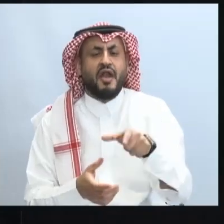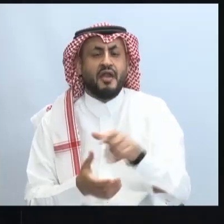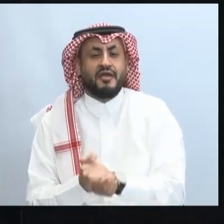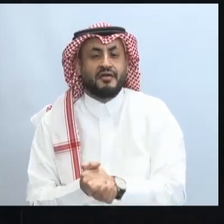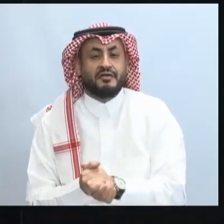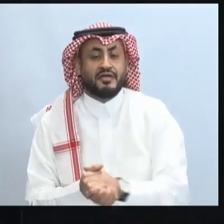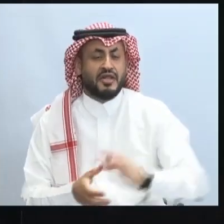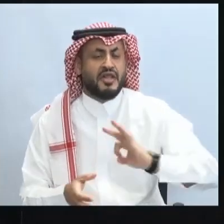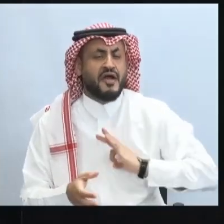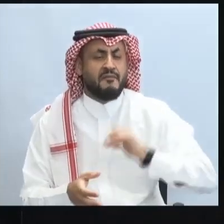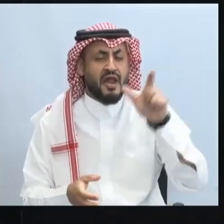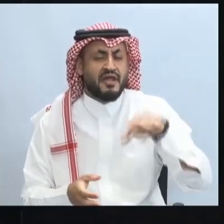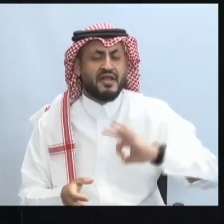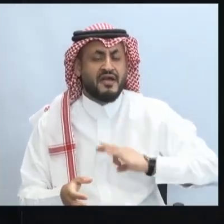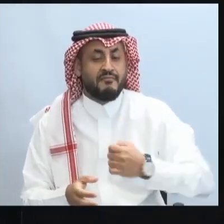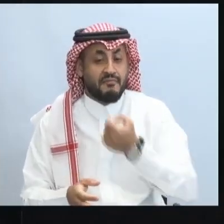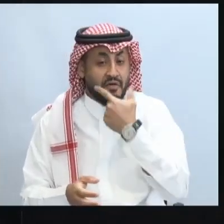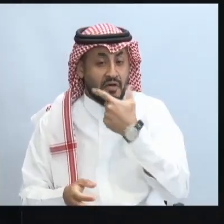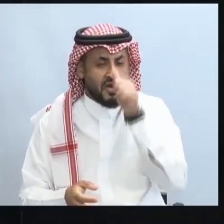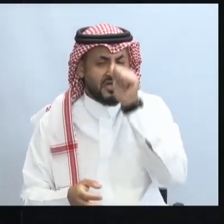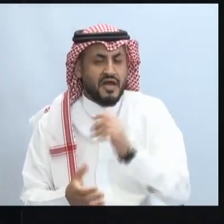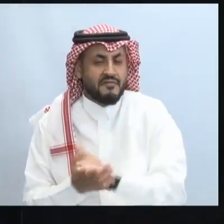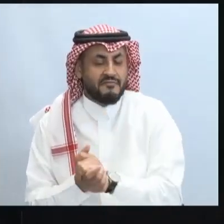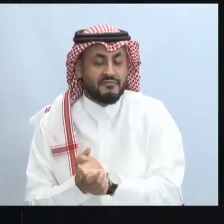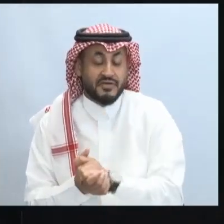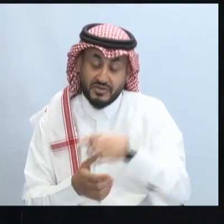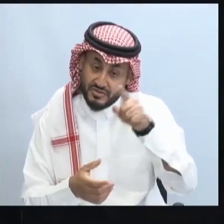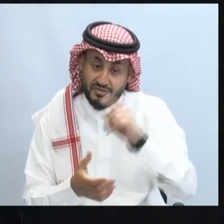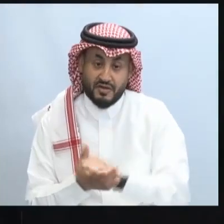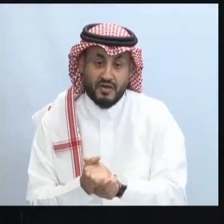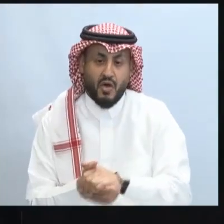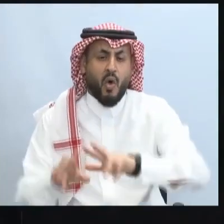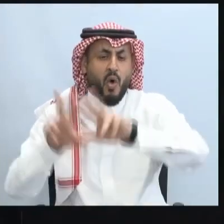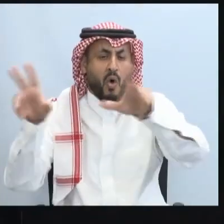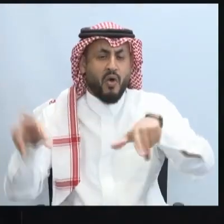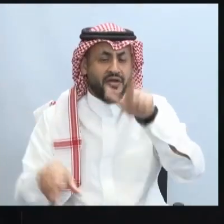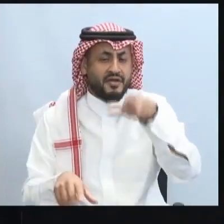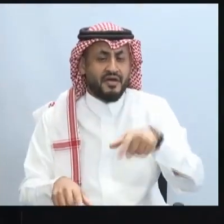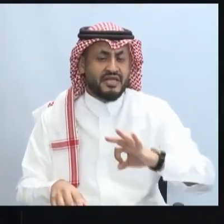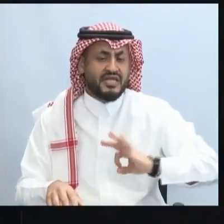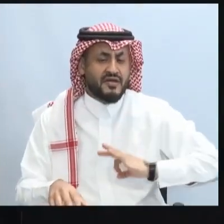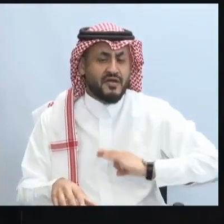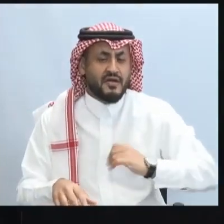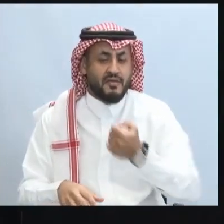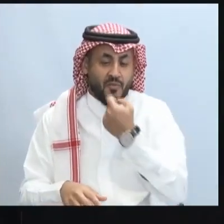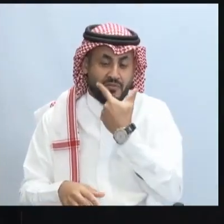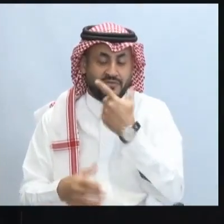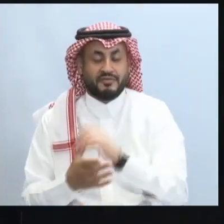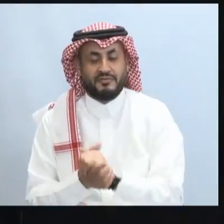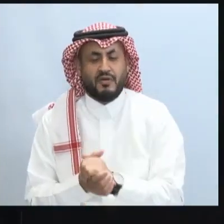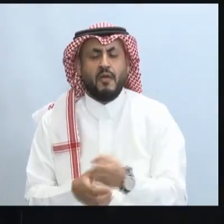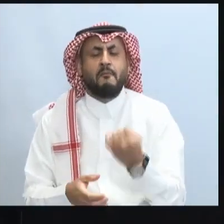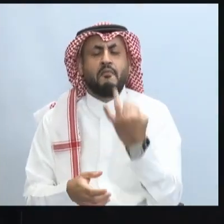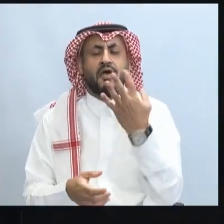ام المغضب ما رايكم احسنتم الناس يحبون الشخص المبتسم اذا هناك فوائد كثيره للتبسم